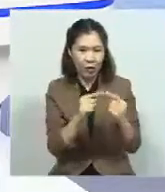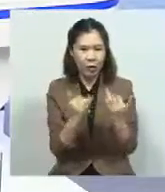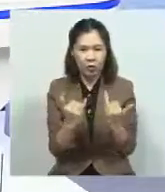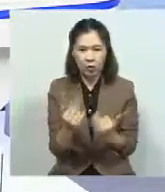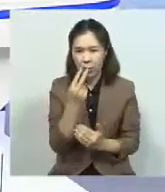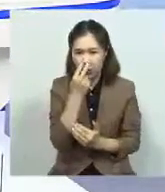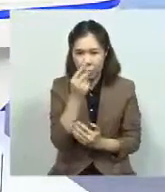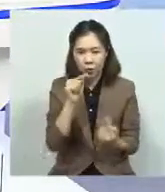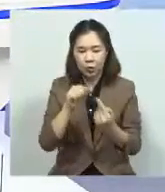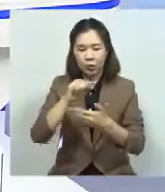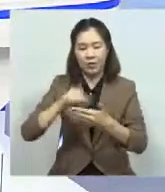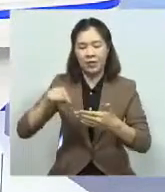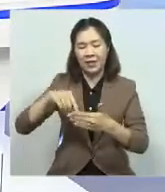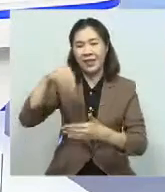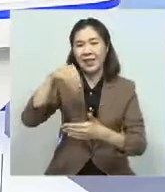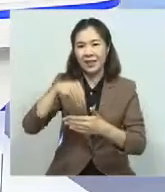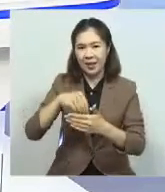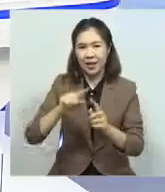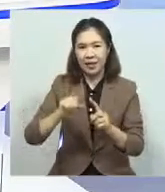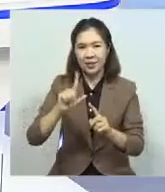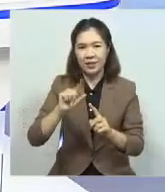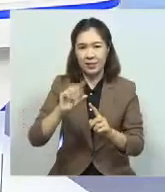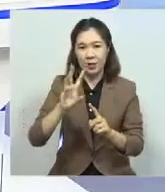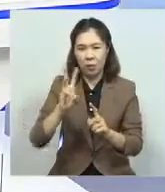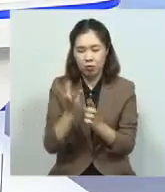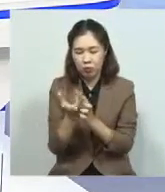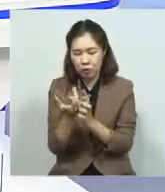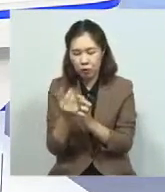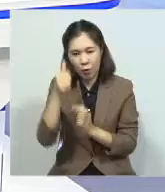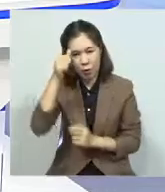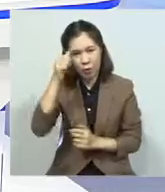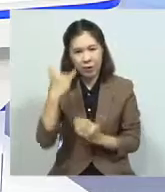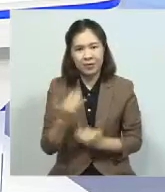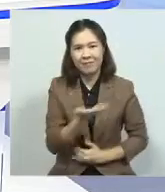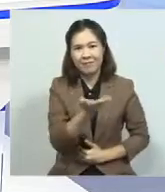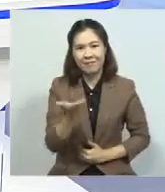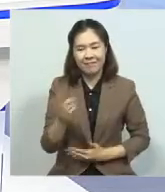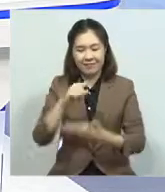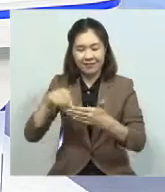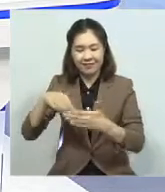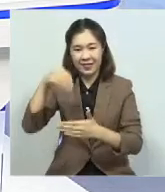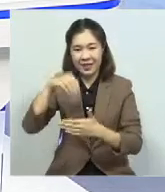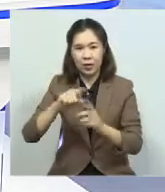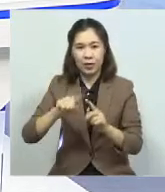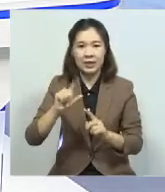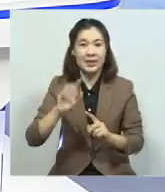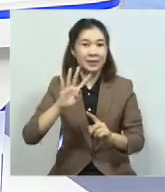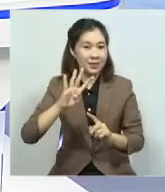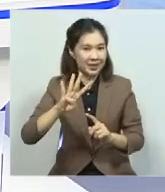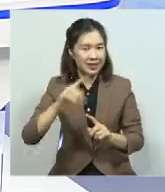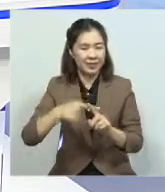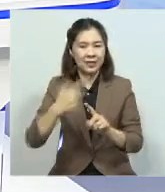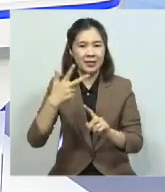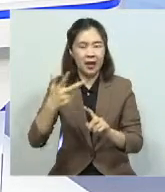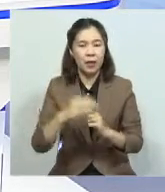ช่วงนี้มานับถอยหลังเรื่องวันเลือกตั้งกันก่อนนะคะ26วันเท่านั้นนะจะต้องไปใช้สิทธิ์กันแล้วนะคะ24มีนาคมส่วนใคร